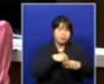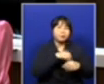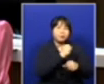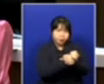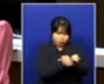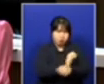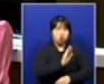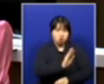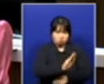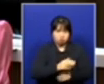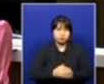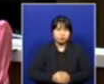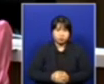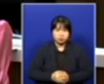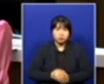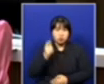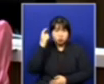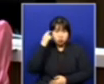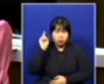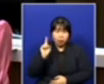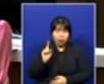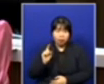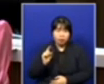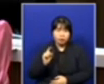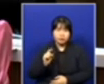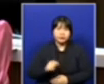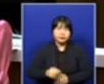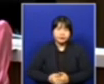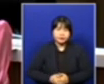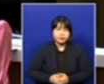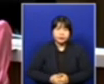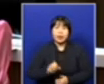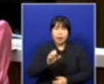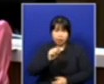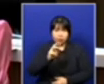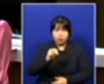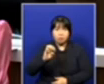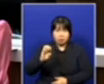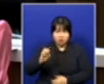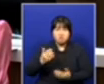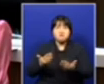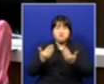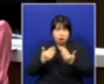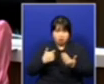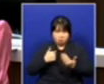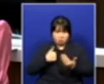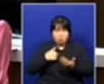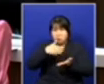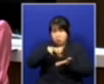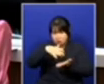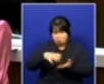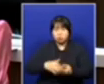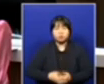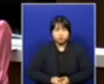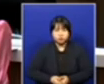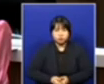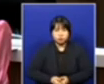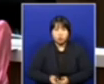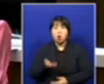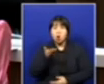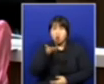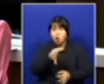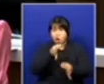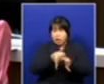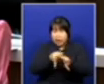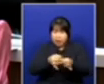มแล้วท่านประธานรู้ไหมครับว่า SME ฝากมาบอกผมบอกว่าไปขอแบงค์พาณิชย์บอกว่